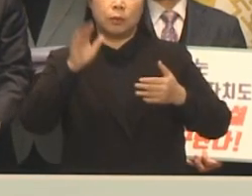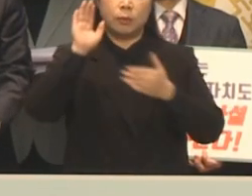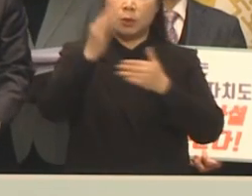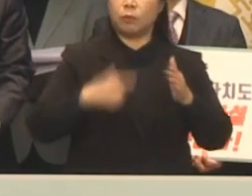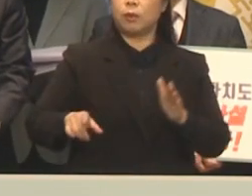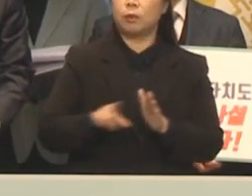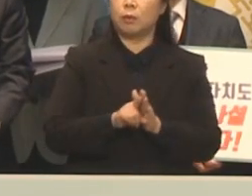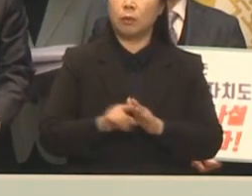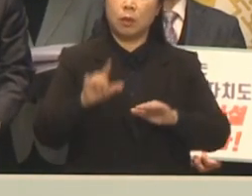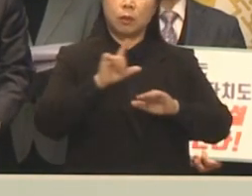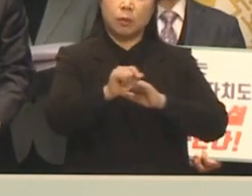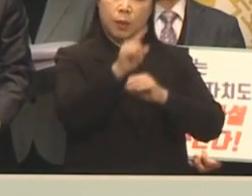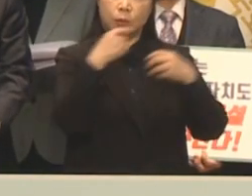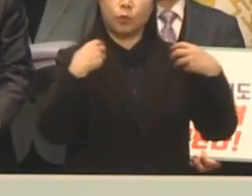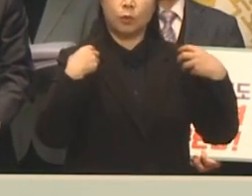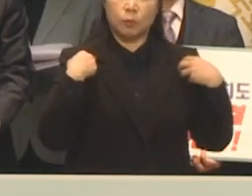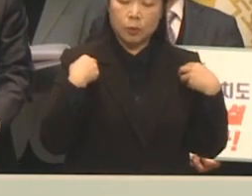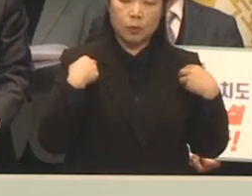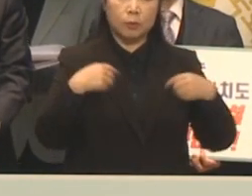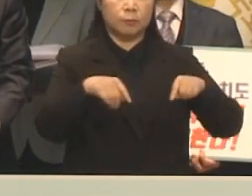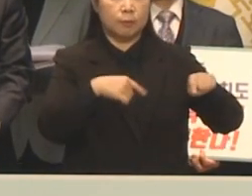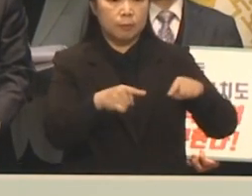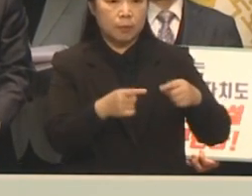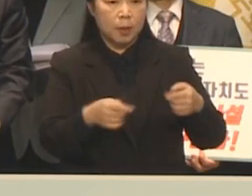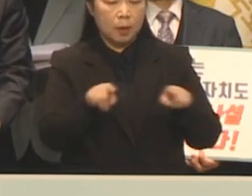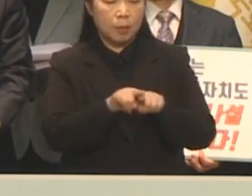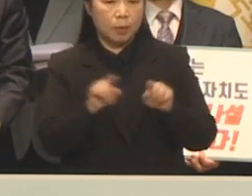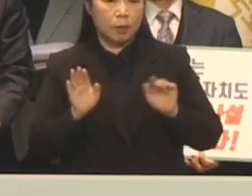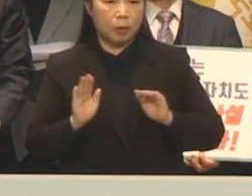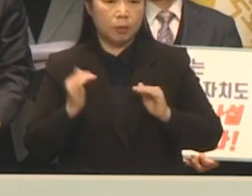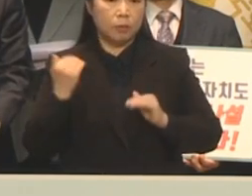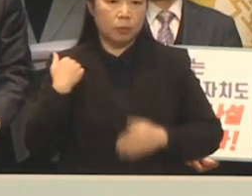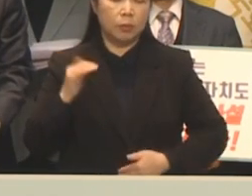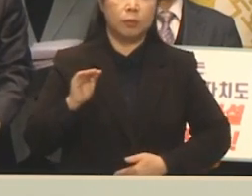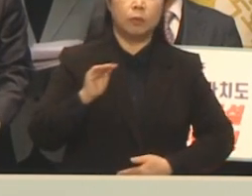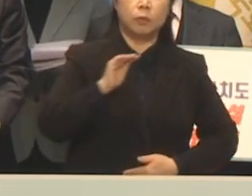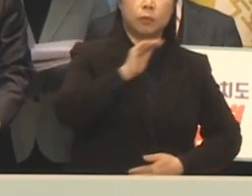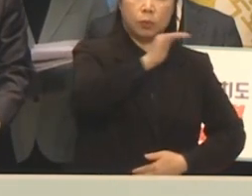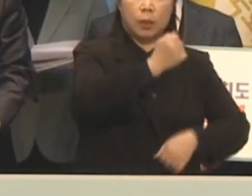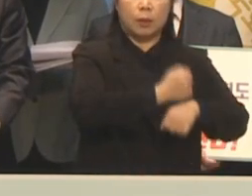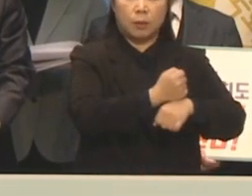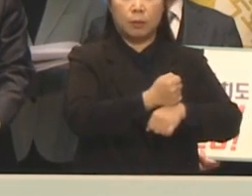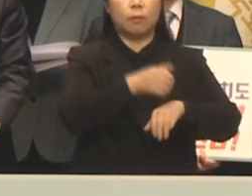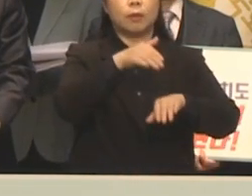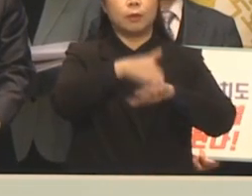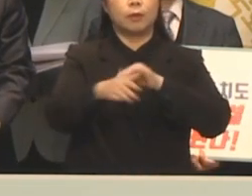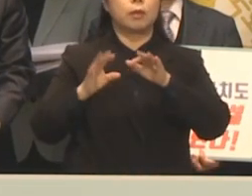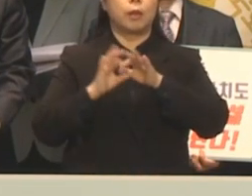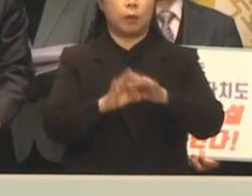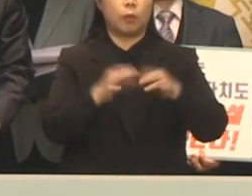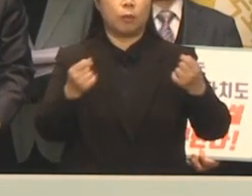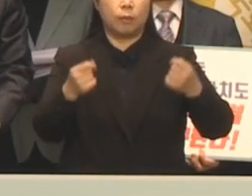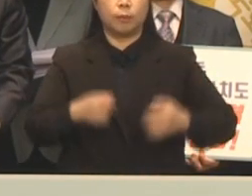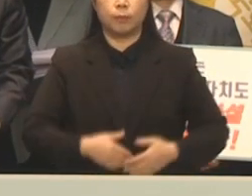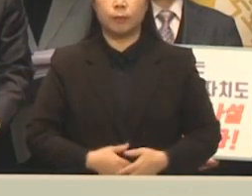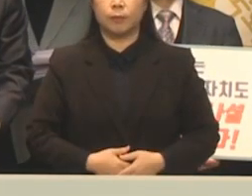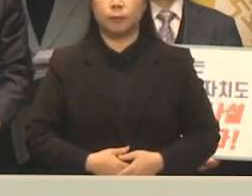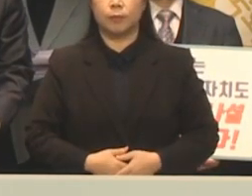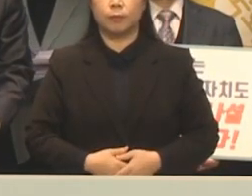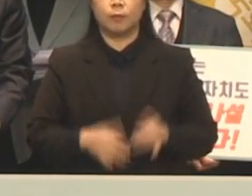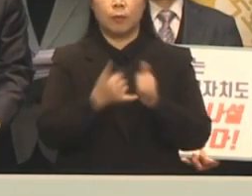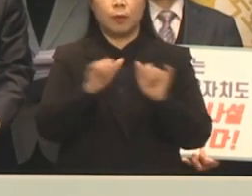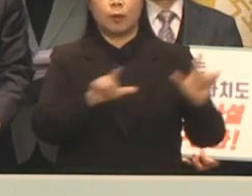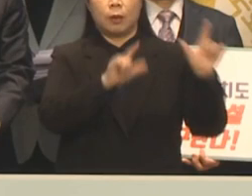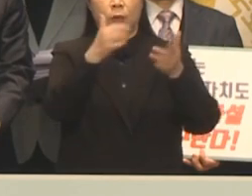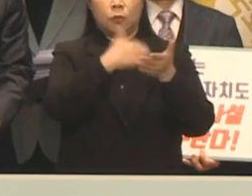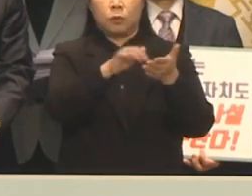위해 지방정부의 동반 성장 기조는 계속되어야 합니다. 인구